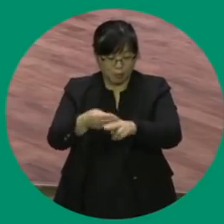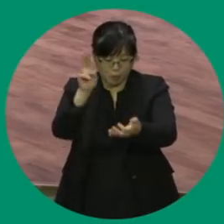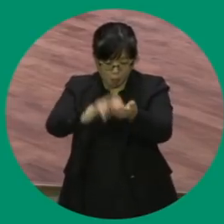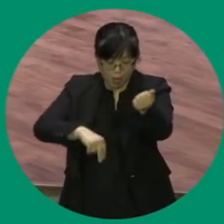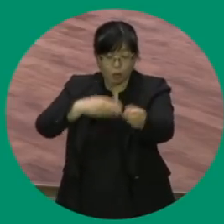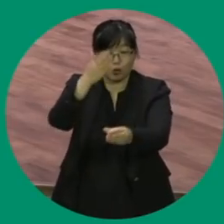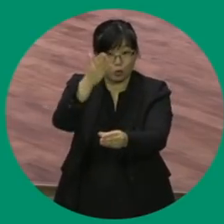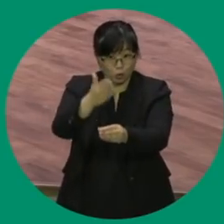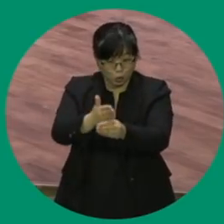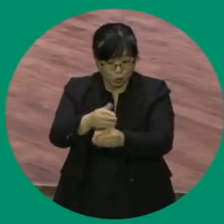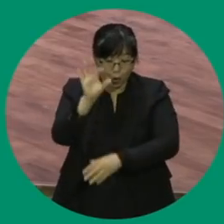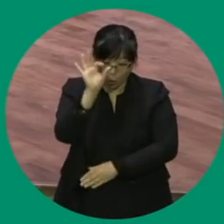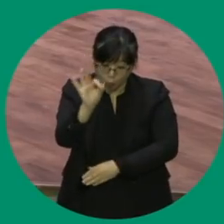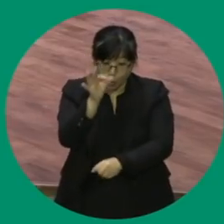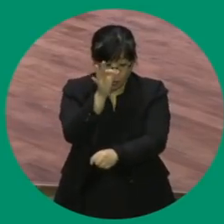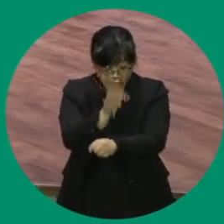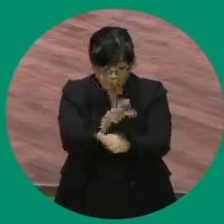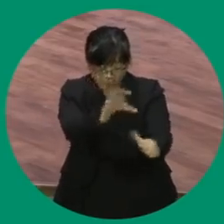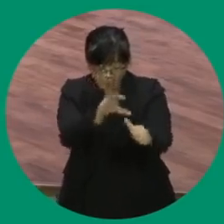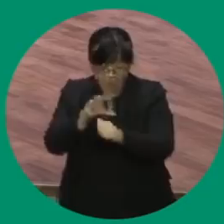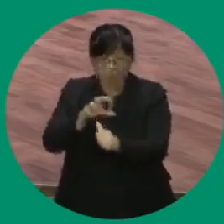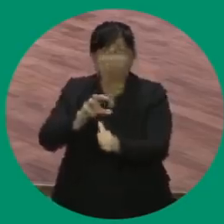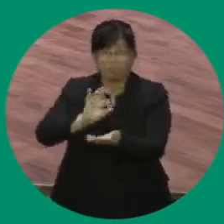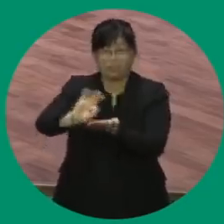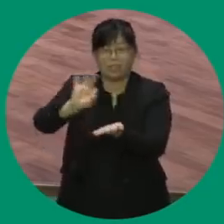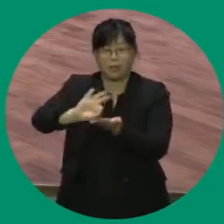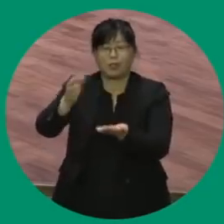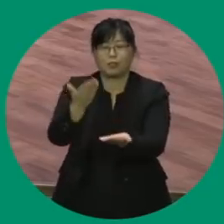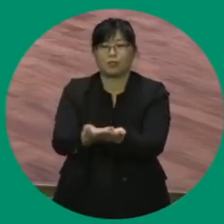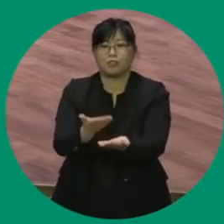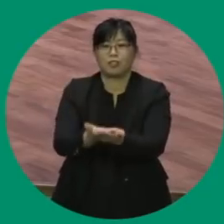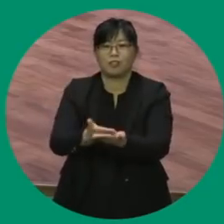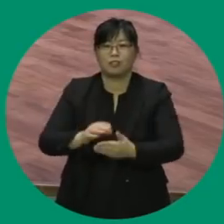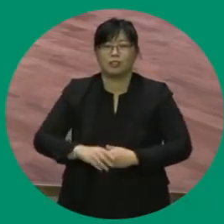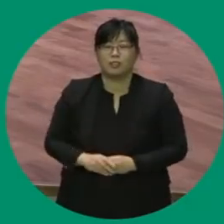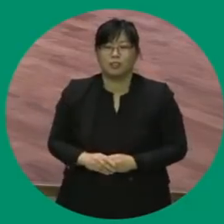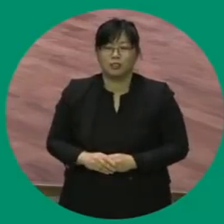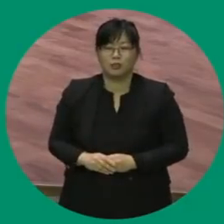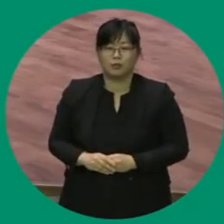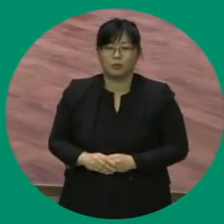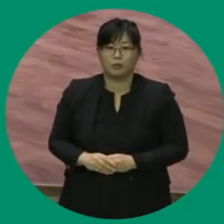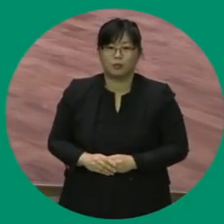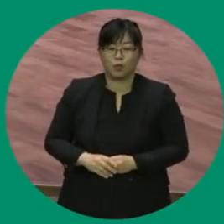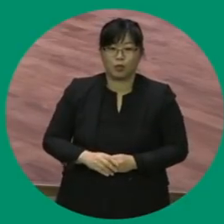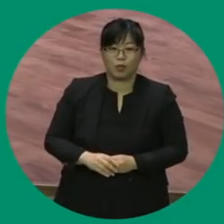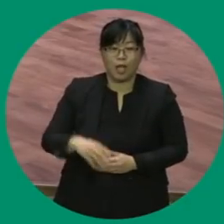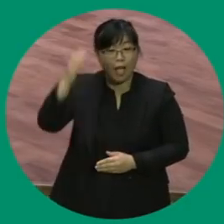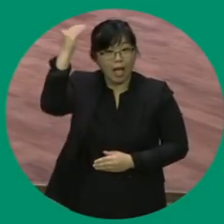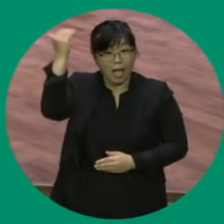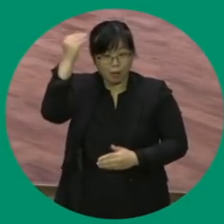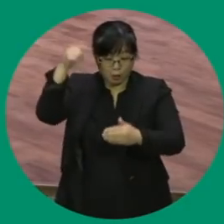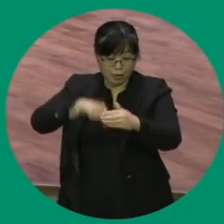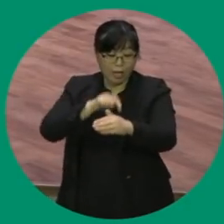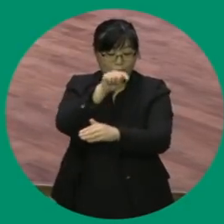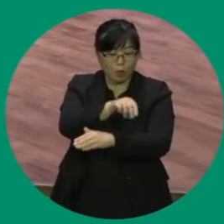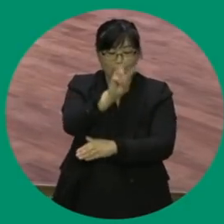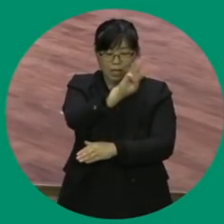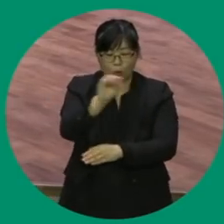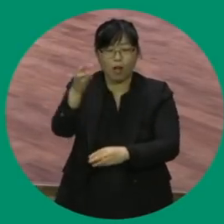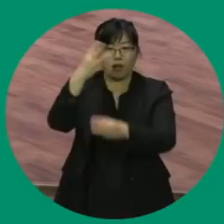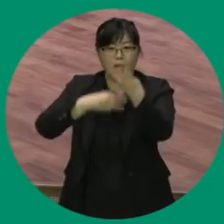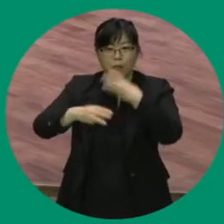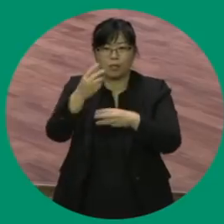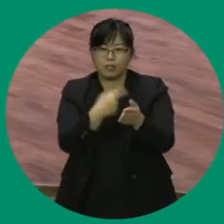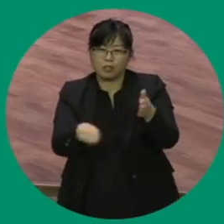오니 많은 활용해 주시기 바랍니다. 국내에 예원 렘넌트를 위한 행복 나눔 바자회가 6월 1일부터